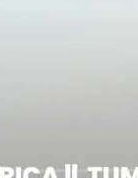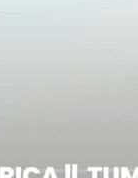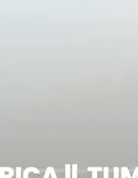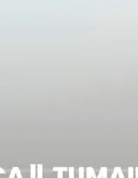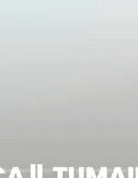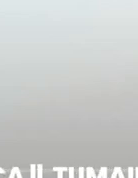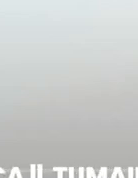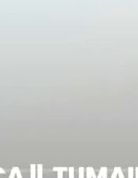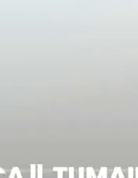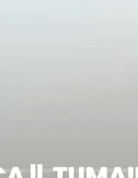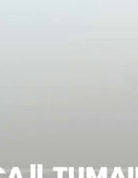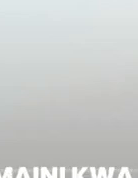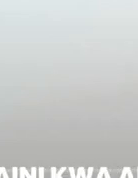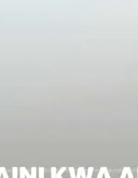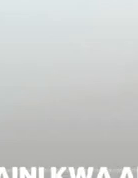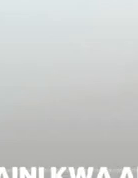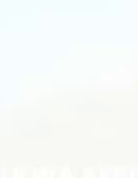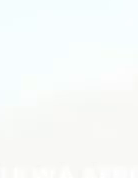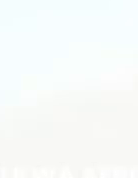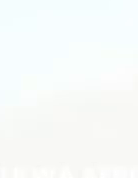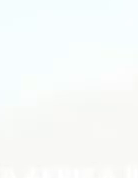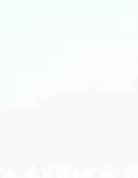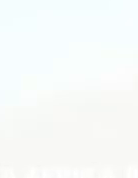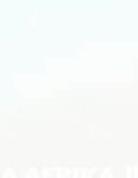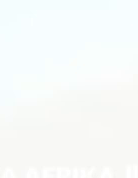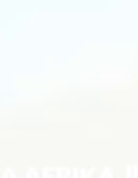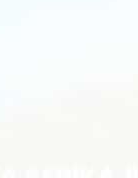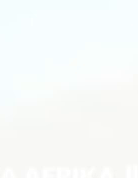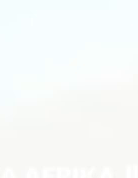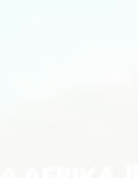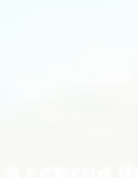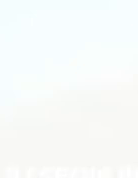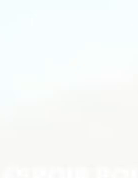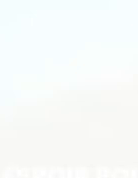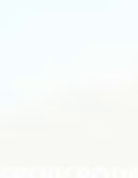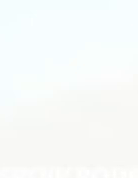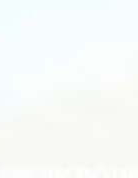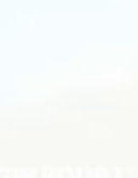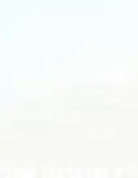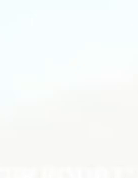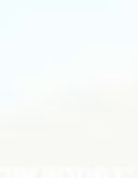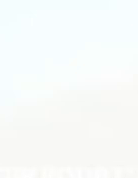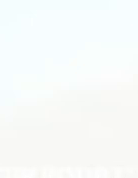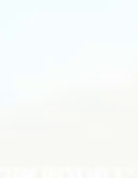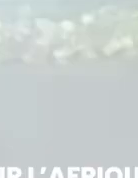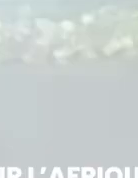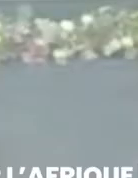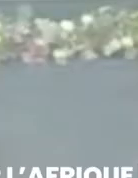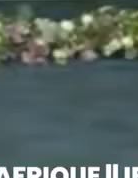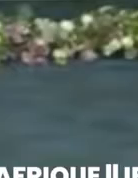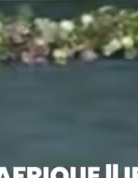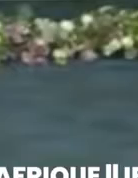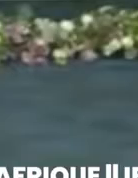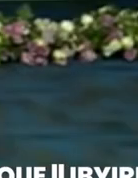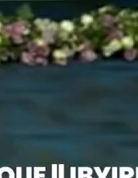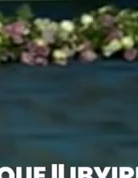hallelujah, praise the Lord. Yes, again we thank God for